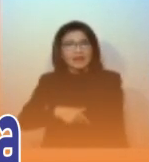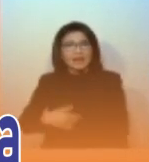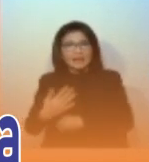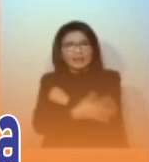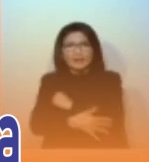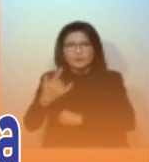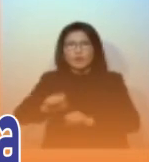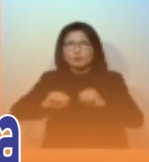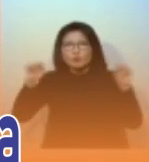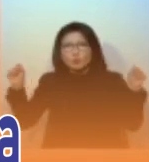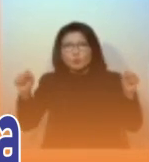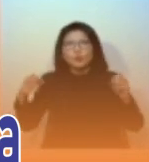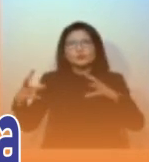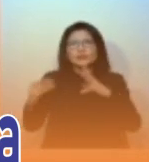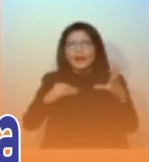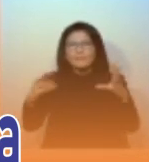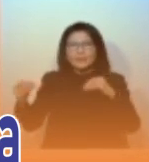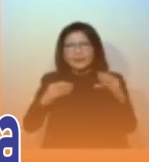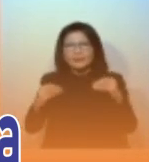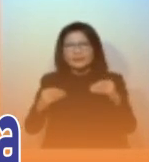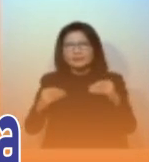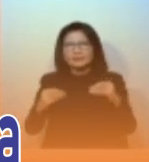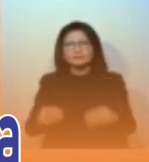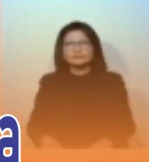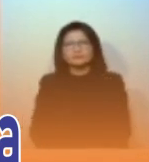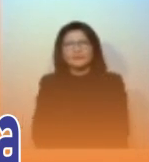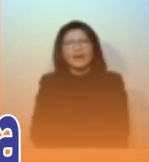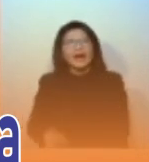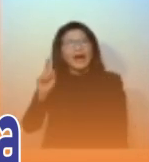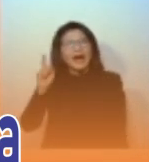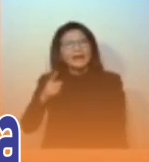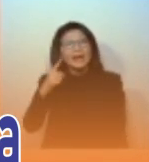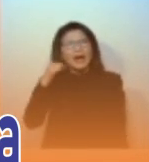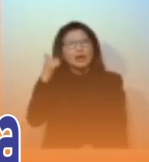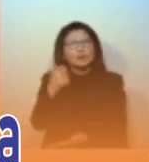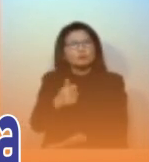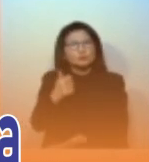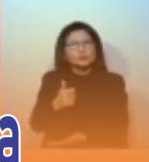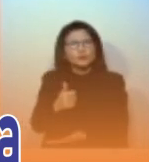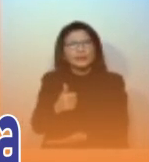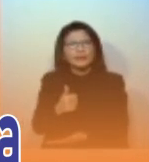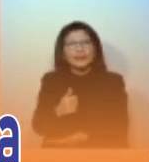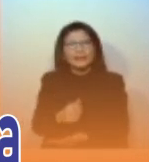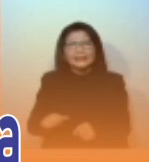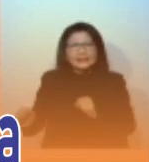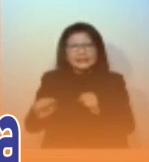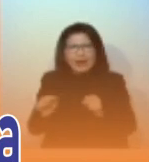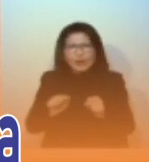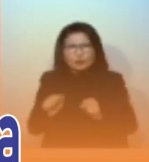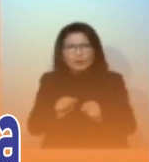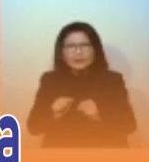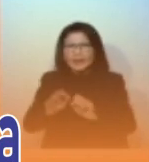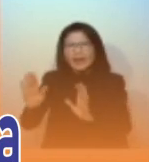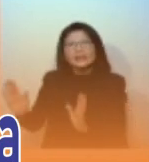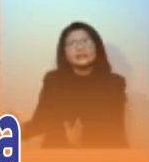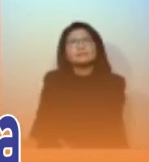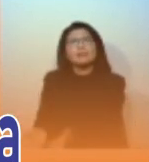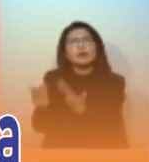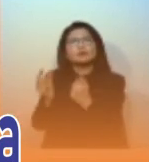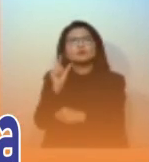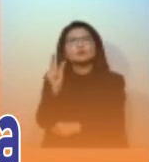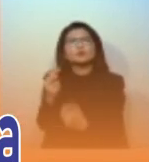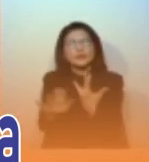situ kita berdebat pro kon. Kami melihat ada kebutuhan-kebutuhan urgen yang dibangun untuk